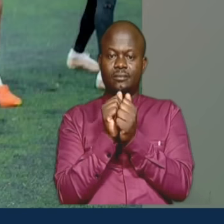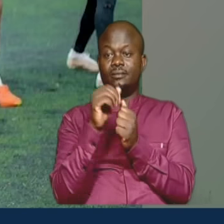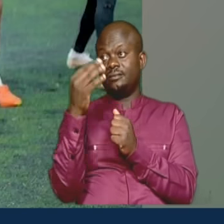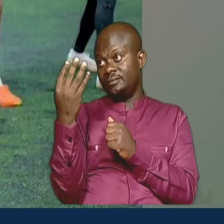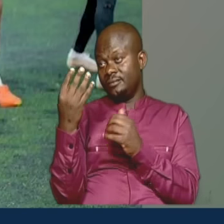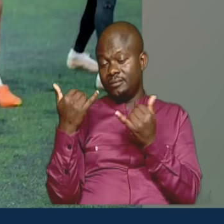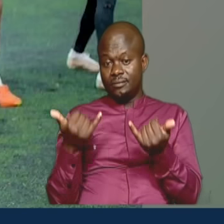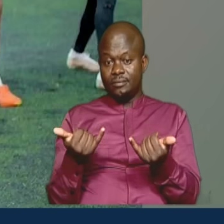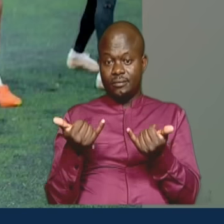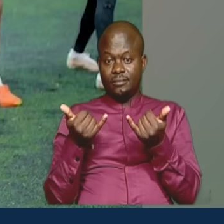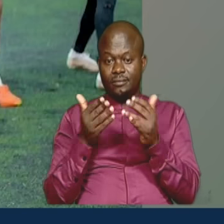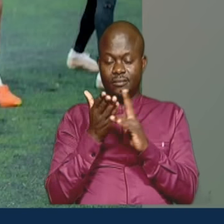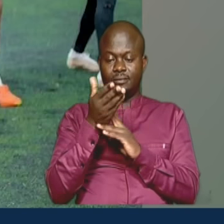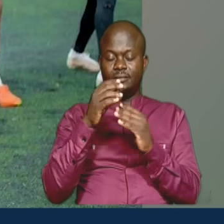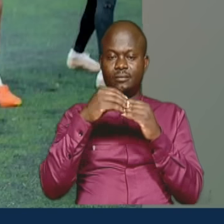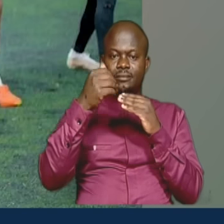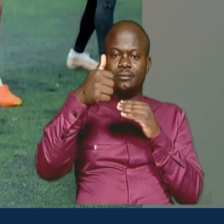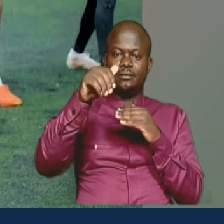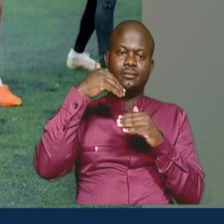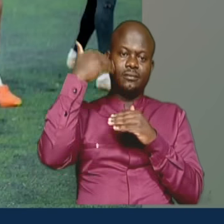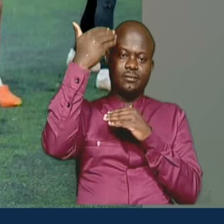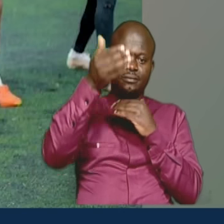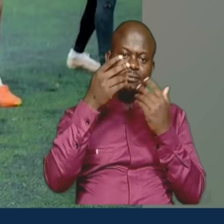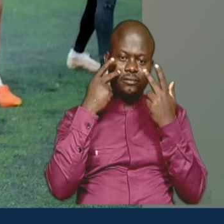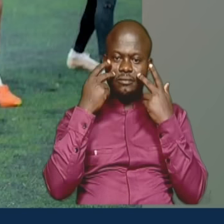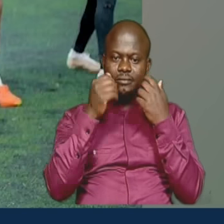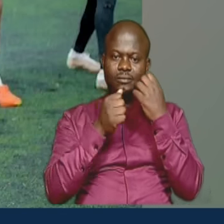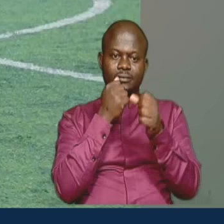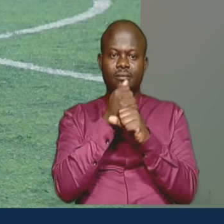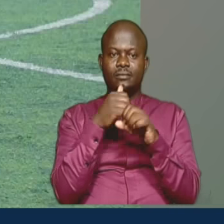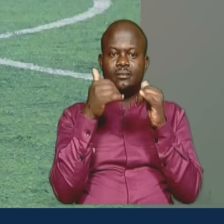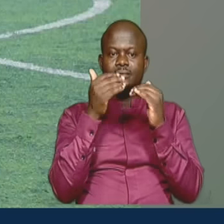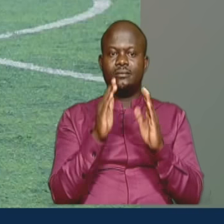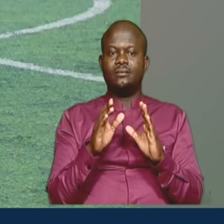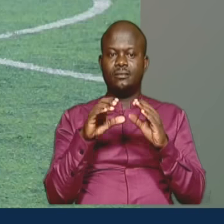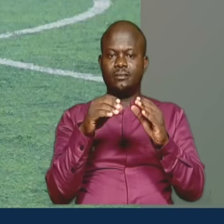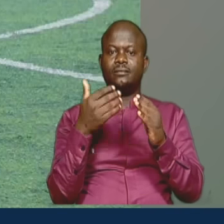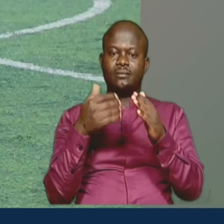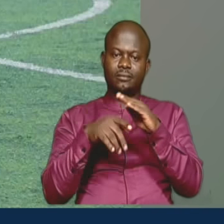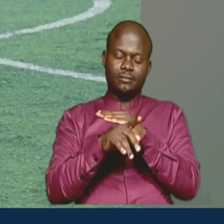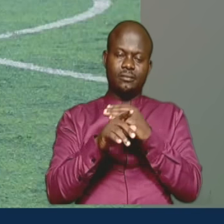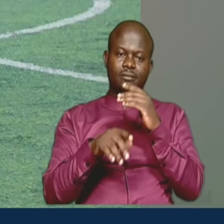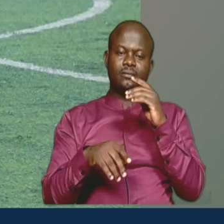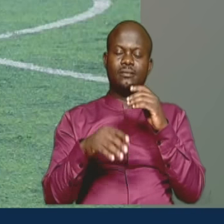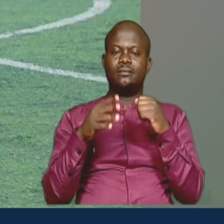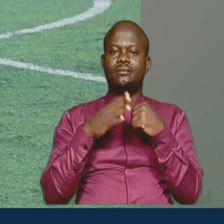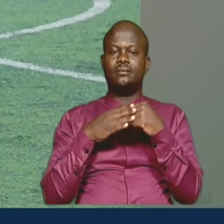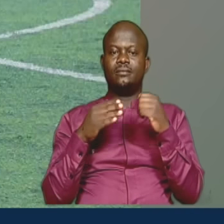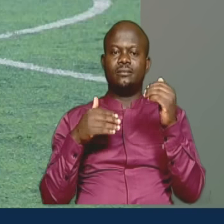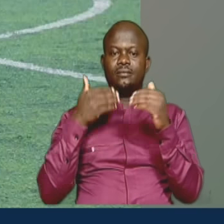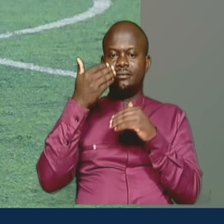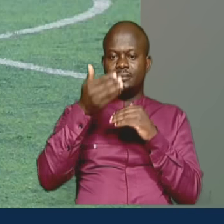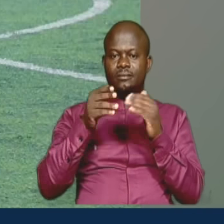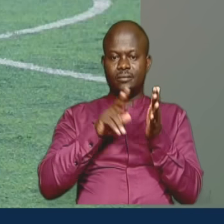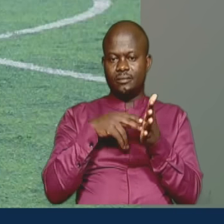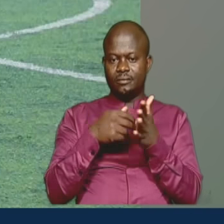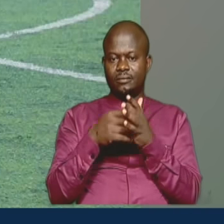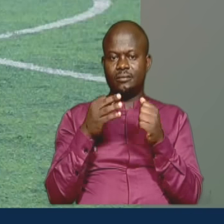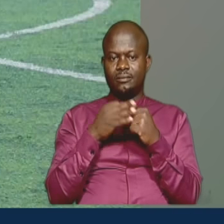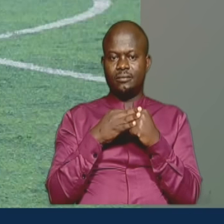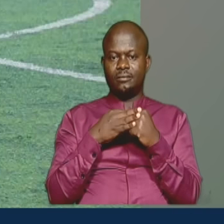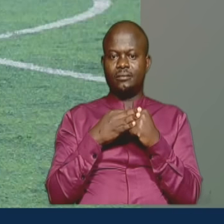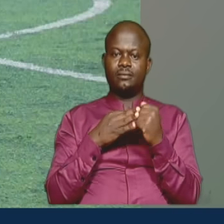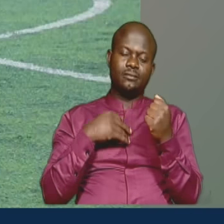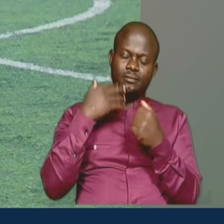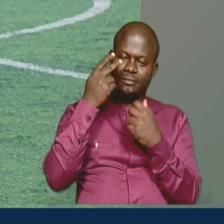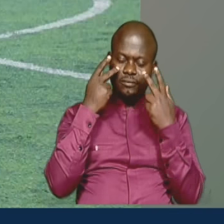rero binyuze mu buyobozi bwayo nyuma yuko babonye ko uno mwaka w'imikino kuko ni kipe imaze kunyiza ibitego 9 hanyuma yinjizwa ibitego 8 nyuma yuko